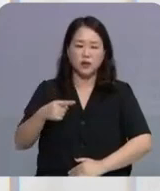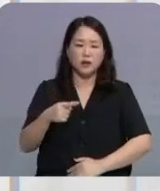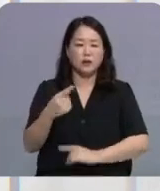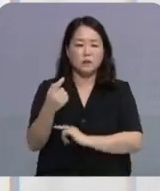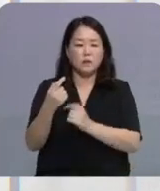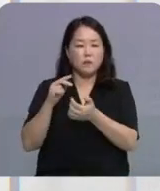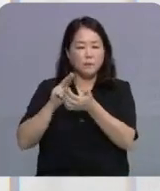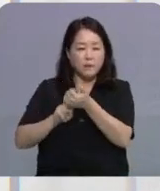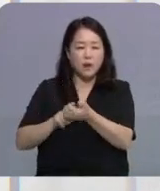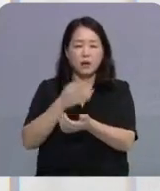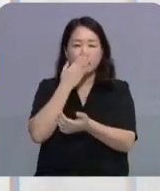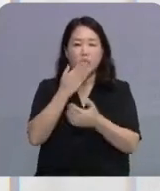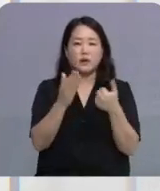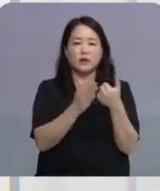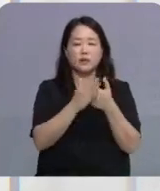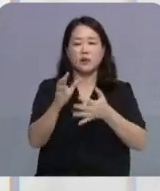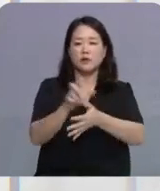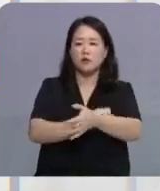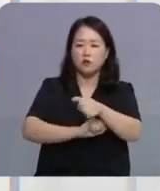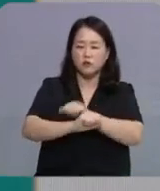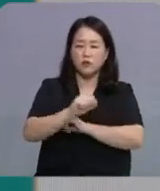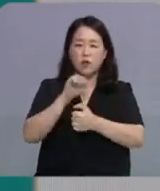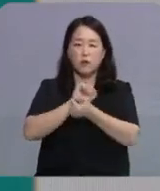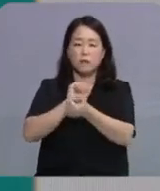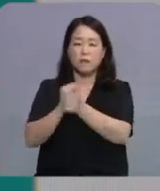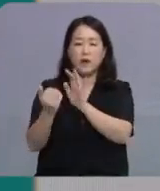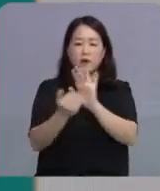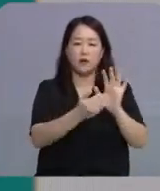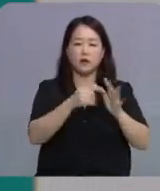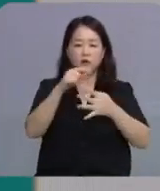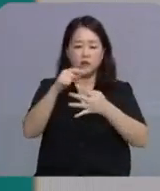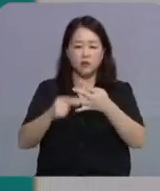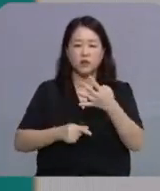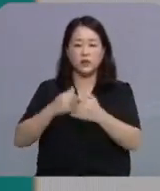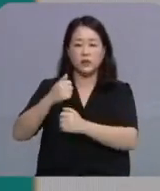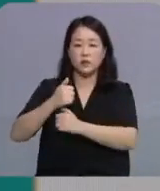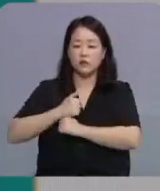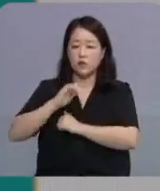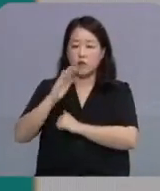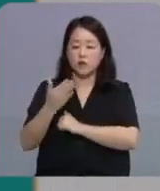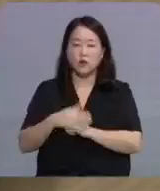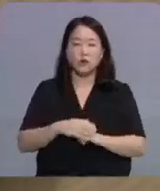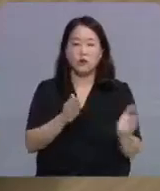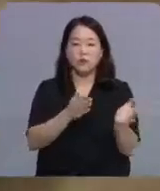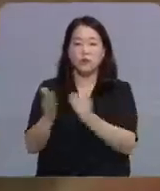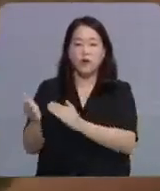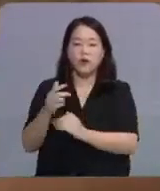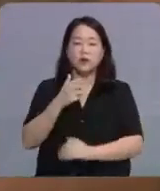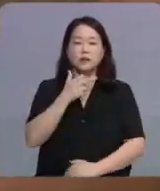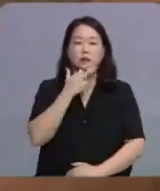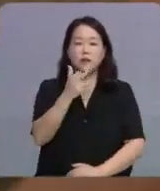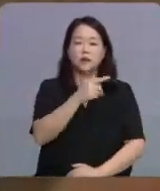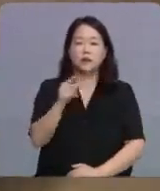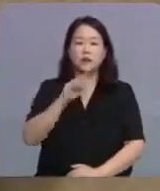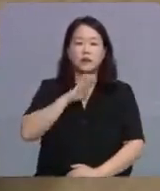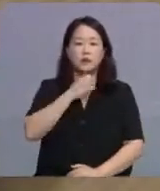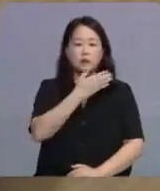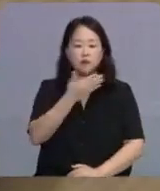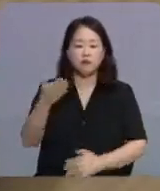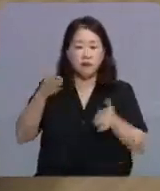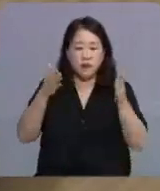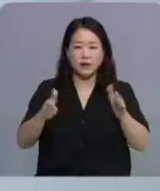적극적으로 방 여부 책 지켜주셔야 한편 만 18세에서 49세 사이 일반 접종